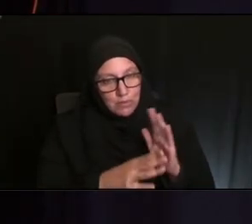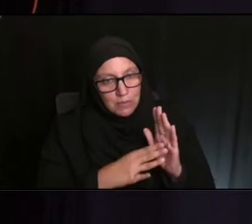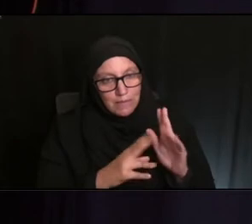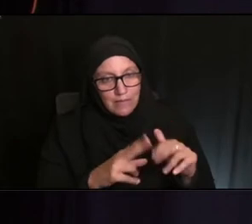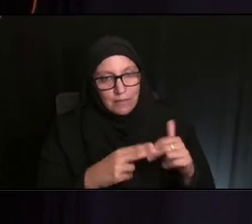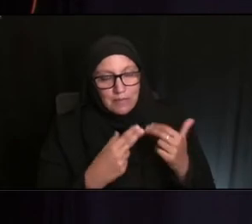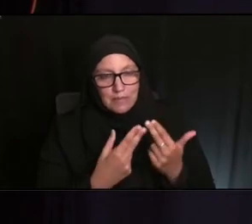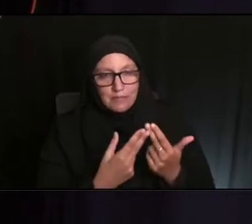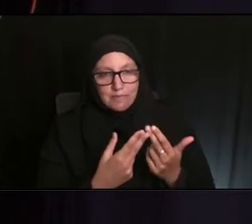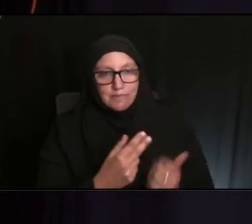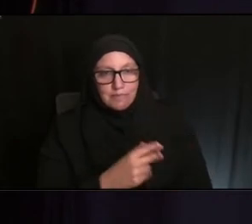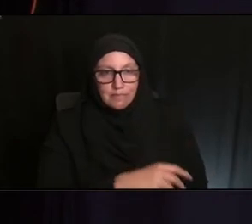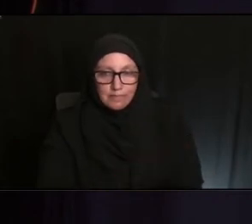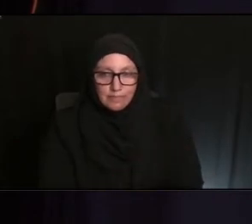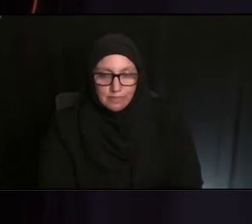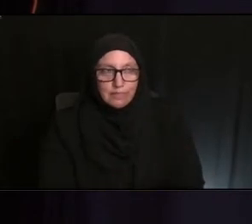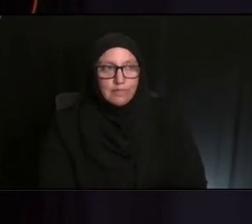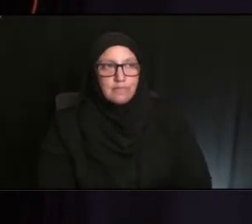وآل